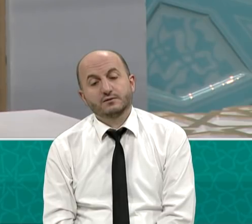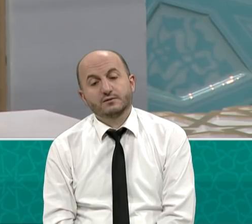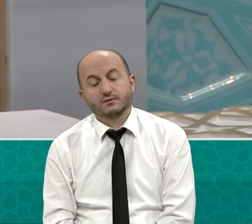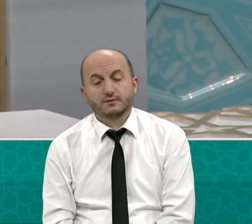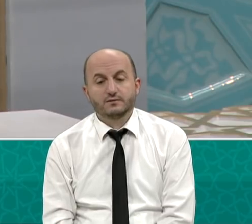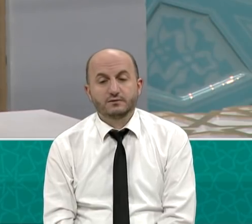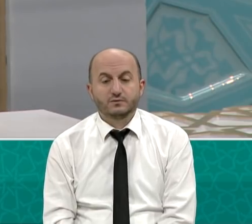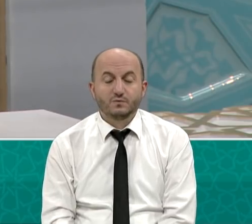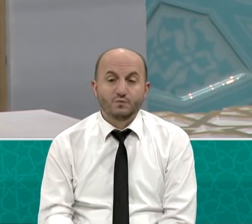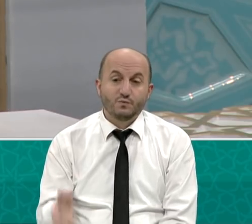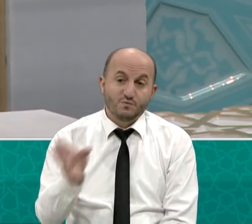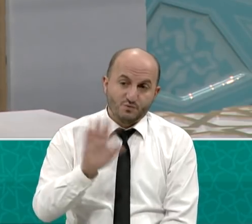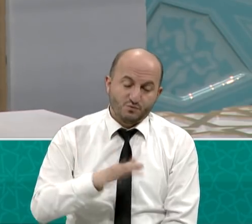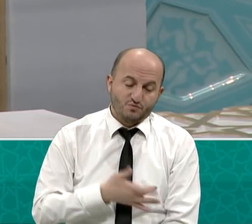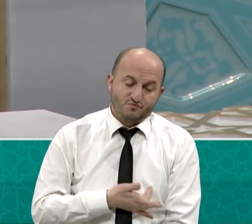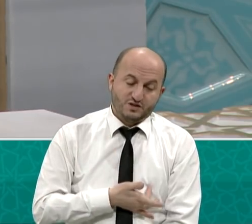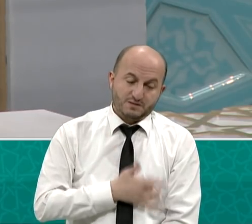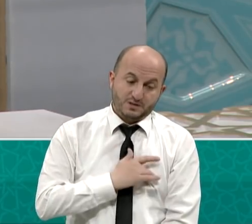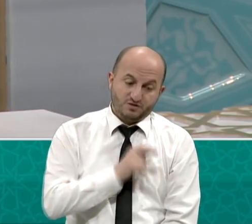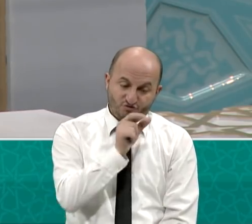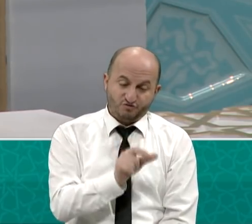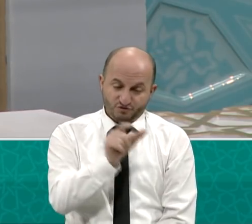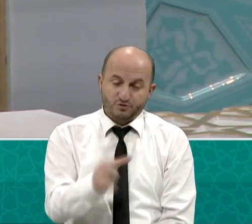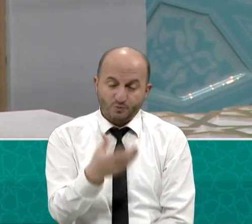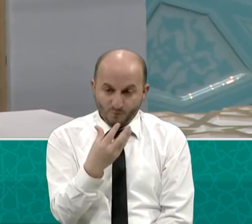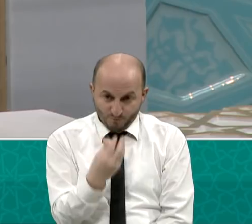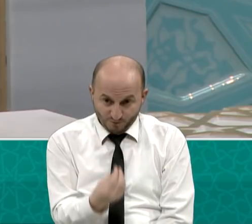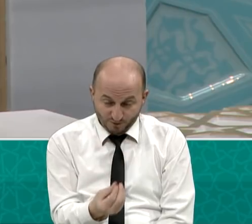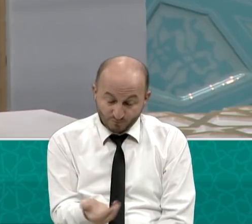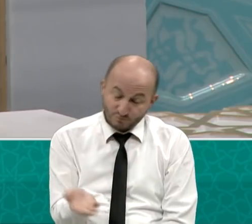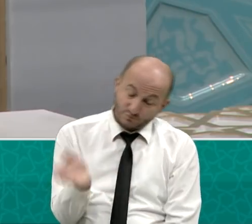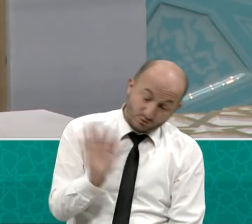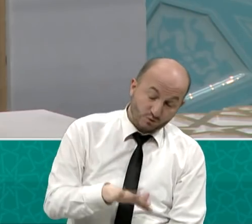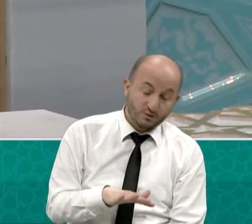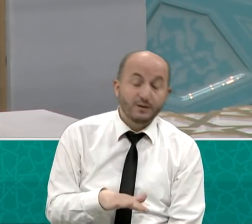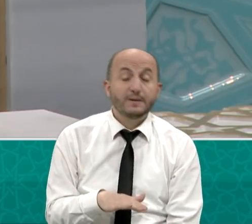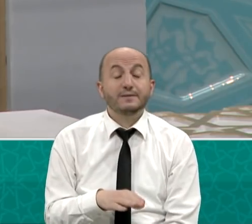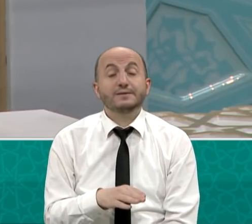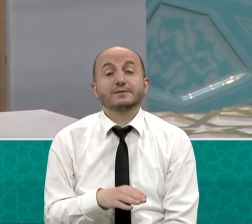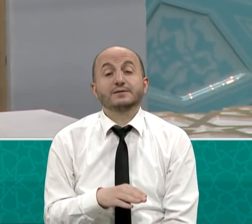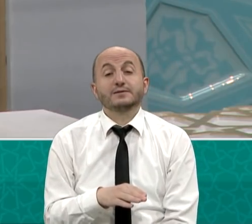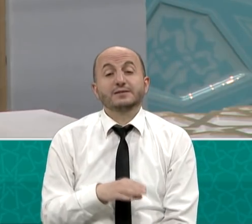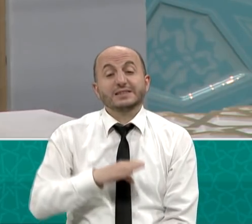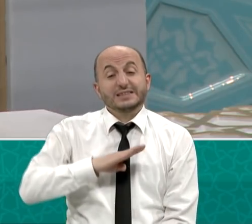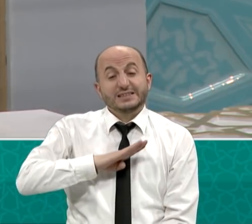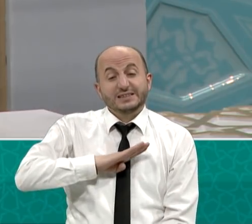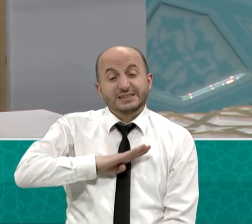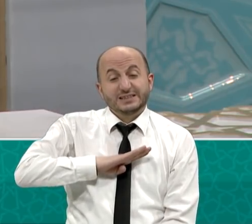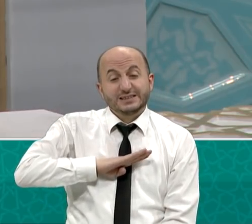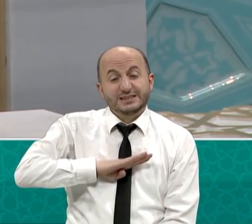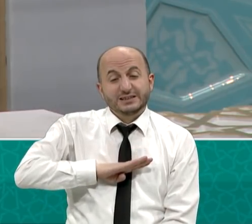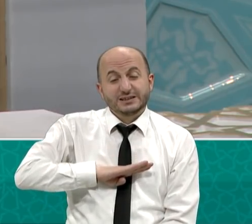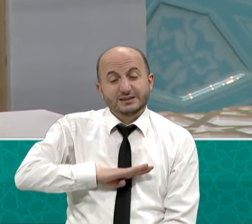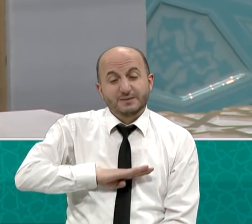âmenû. Sonra iman edenlerden olmaktır. Sonra ve tevâsav bis sabri. Yani sonra